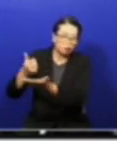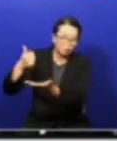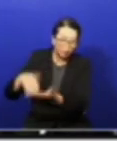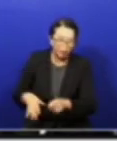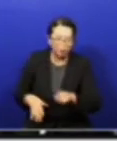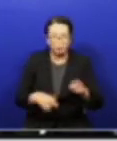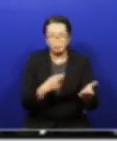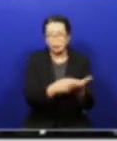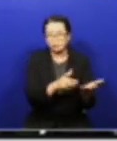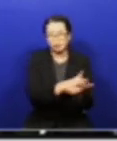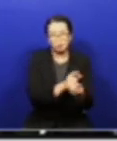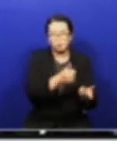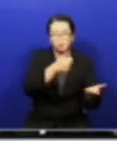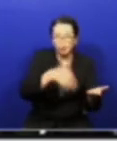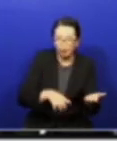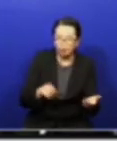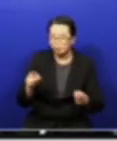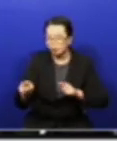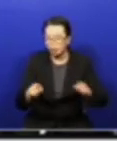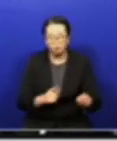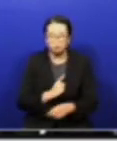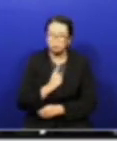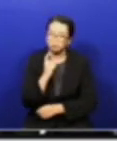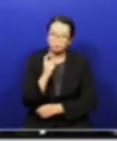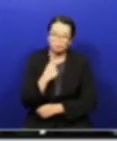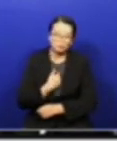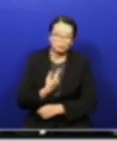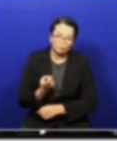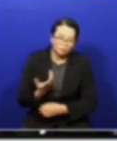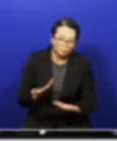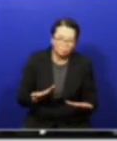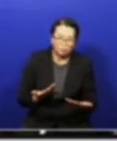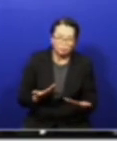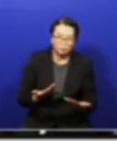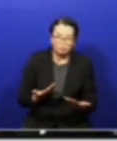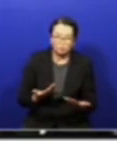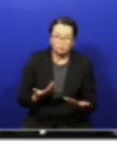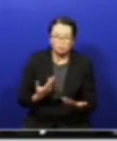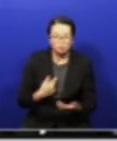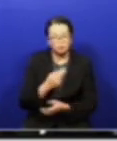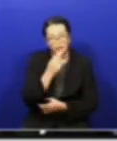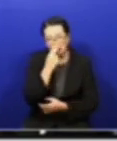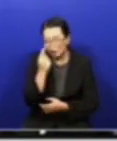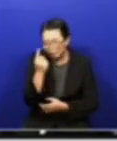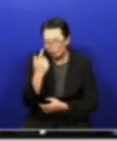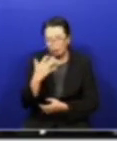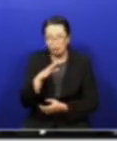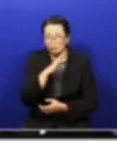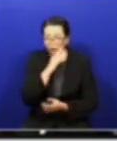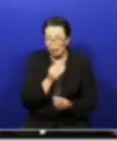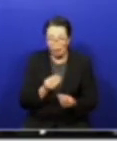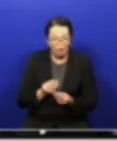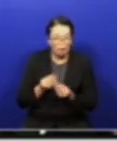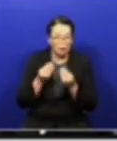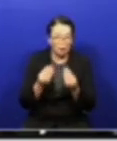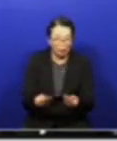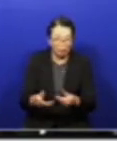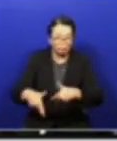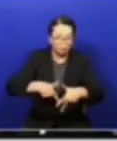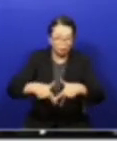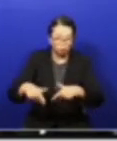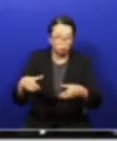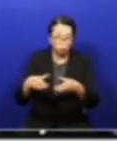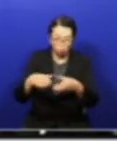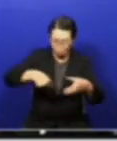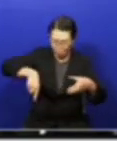ประกันตนก็ติดขัดข้อกฎหมายผมก็เล็งเห็นข้อเดียวแหละครับว่าจะให้เขากู้หรือไม่กู้ก็ตามท่านจะเรียกว่าเป็น